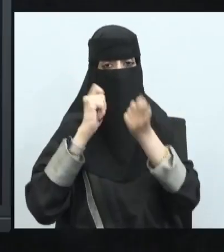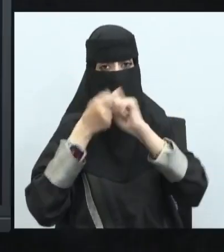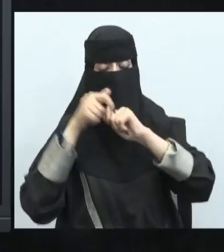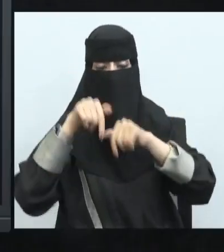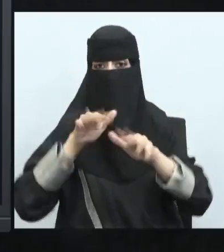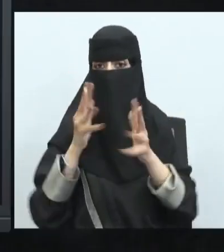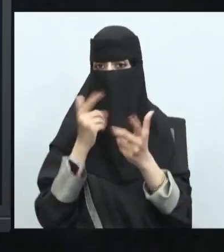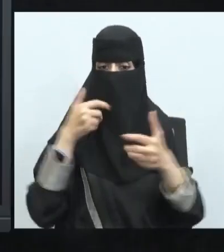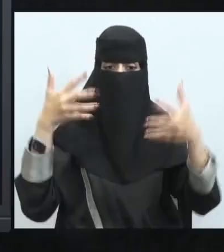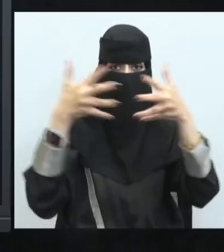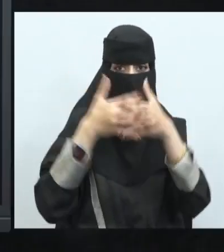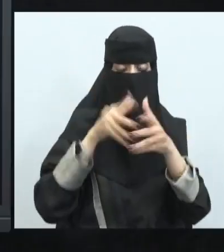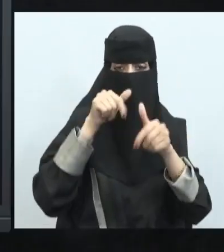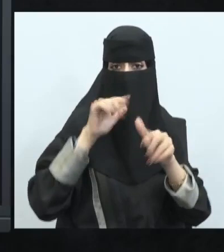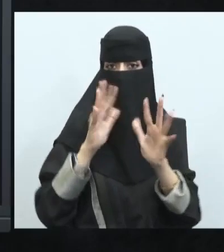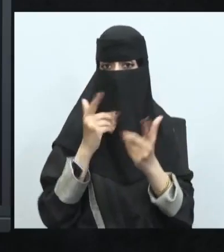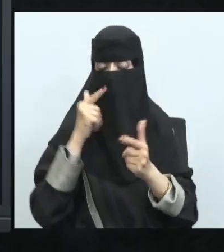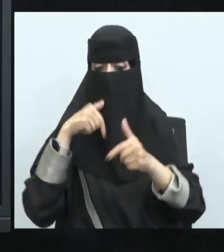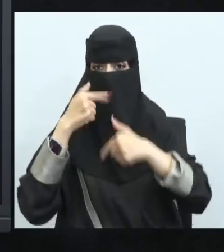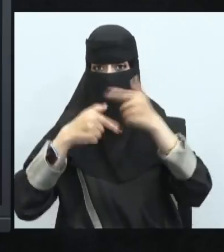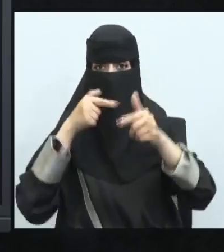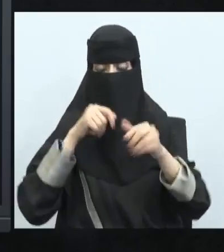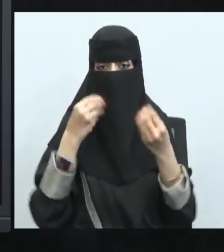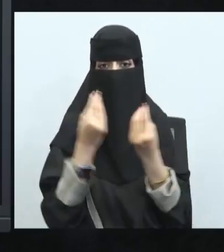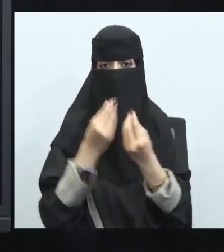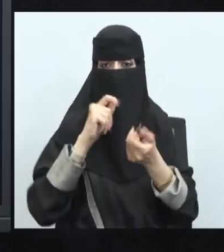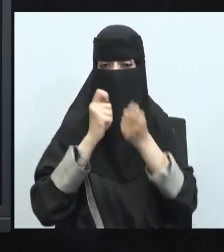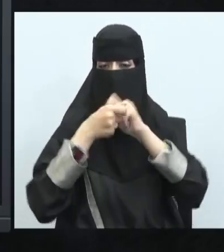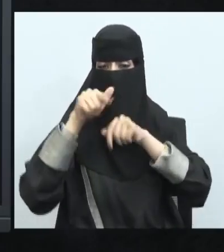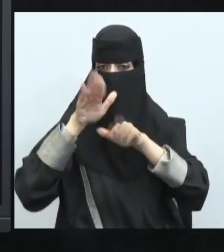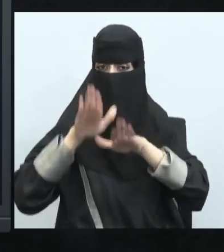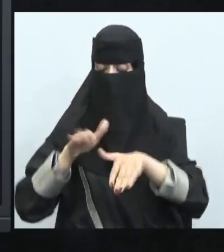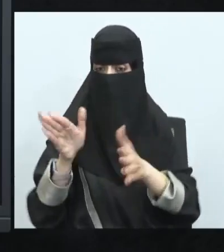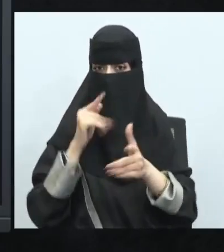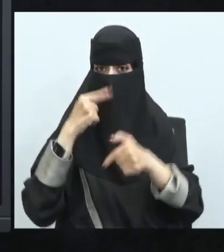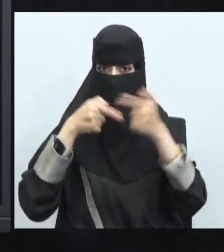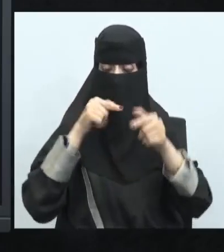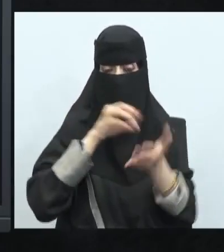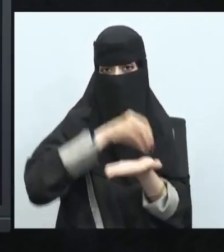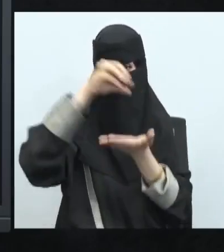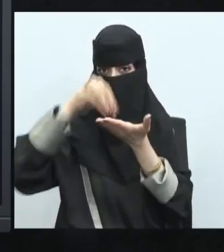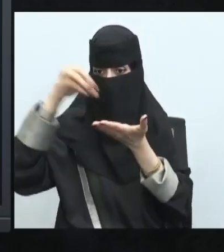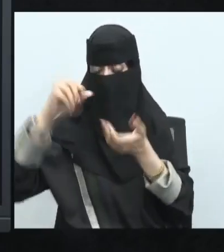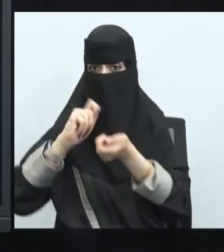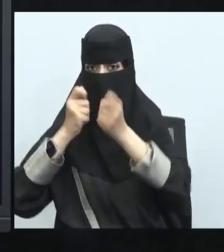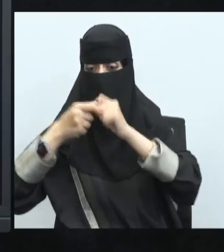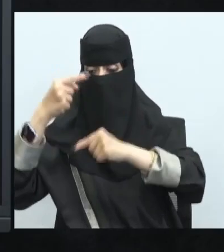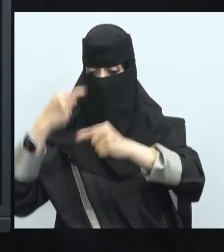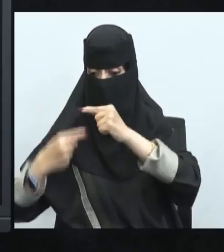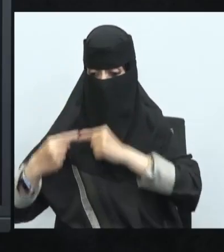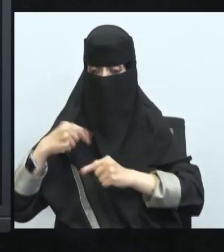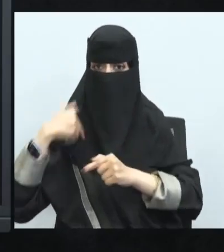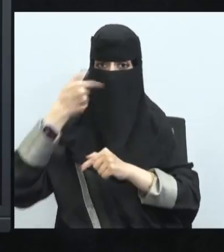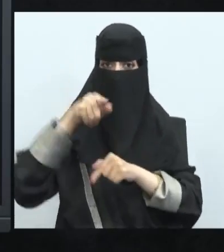كيف ينسجمون كيف يتكيفون مع هذا تغيير لكي يكون الانتقال او التغيير سلس عليهم